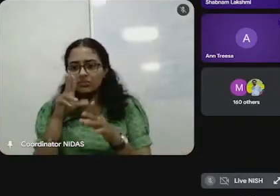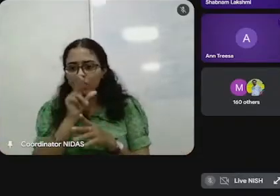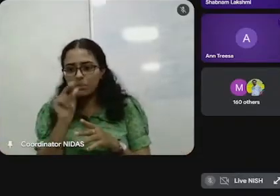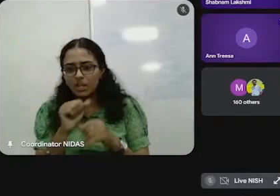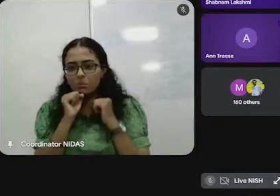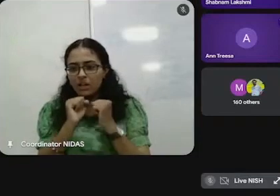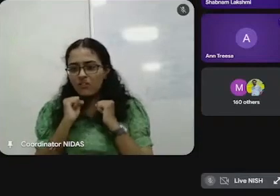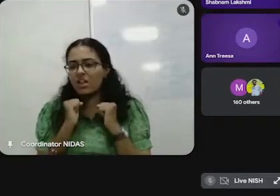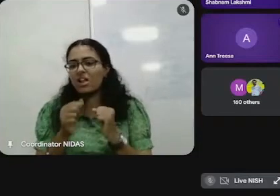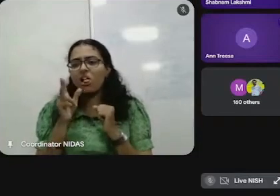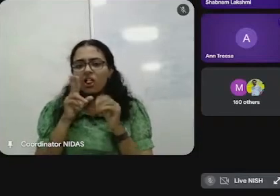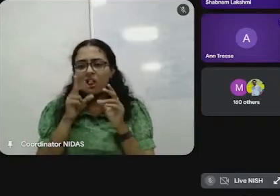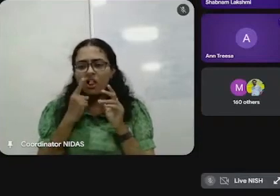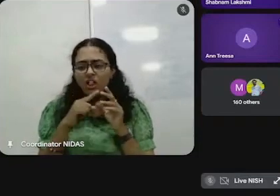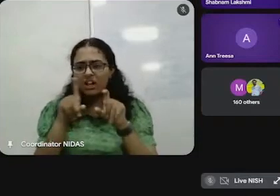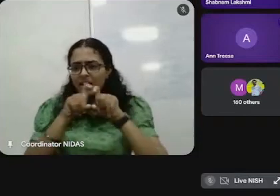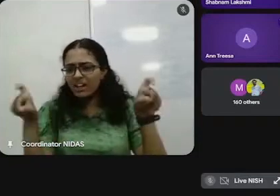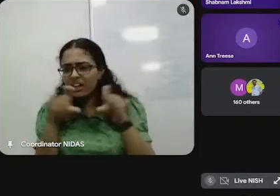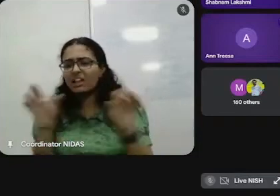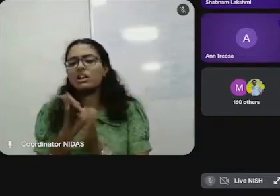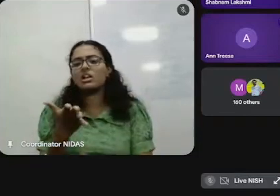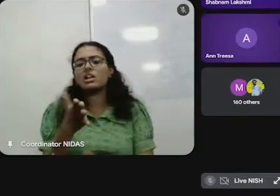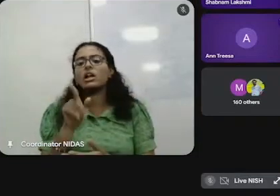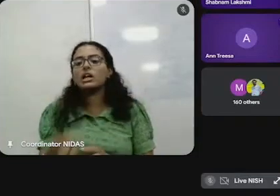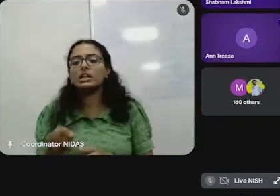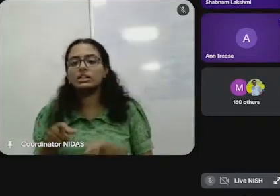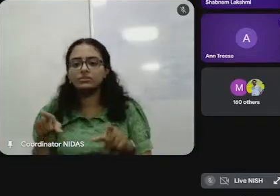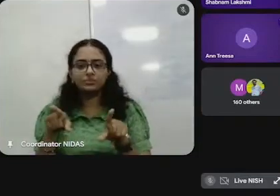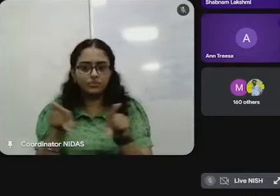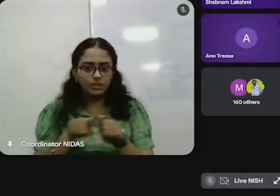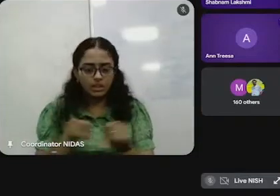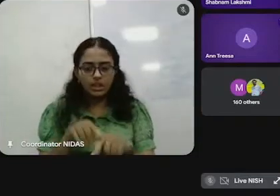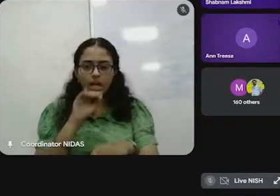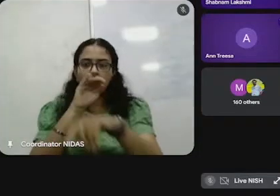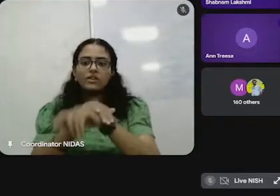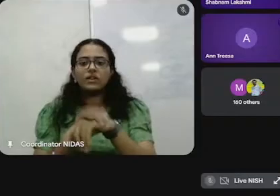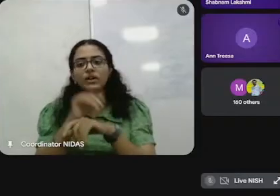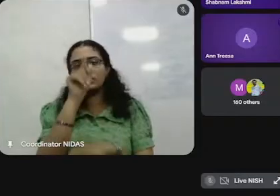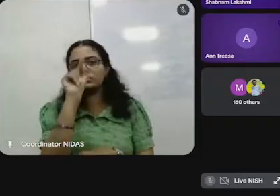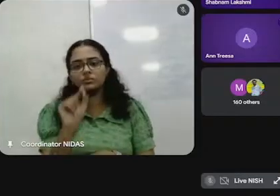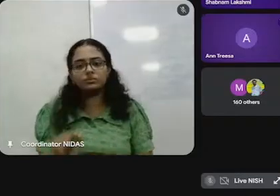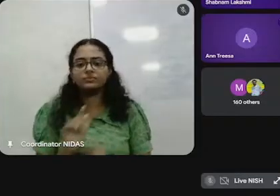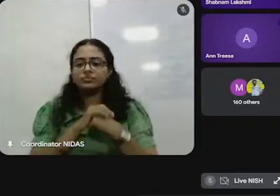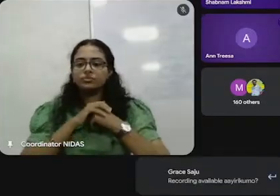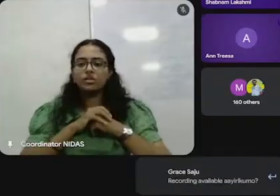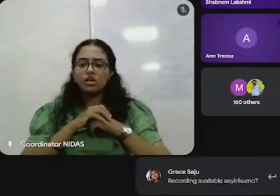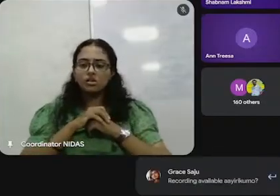ഇപ്പൊ സംസാരിക്കുമ്പം അത് ക്ലാരിറ്റി ഇല്ലാതാവുക, ഇതൊക്കെയാണ് മെയിൻ ആയിട്ടുള്ള സിംറ്റംസ്.